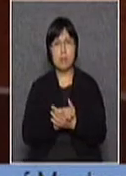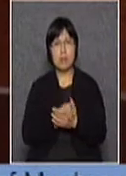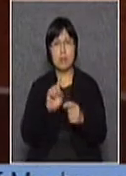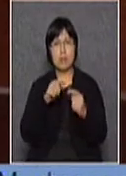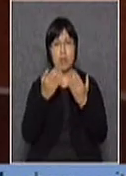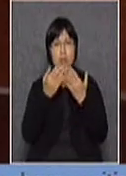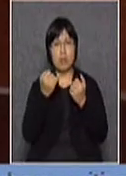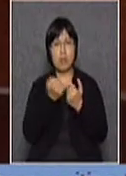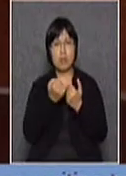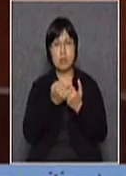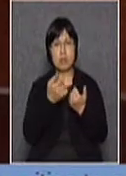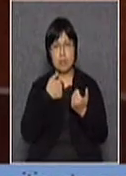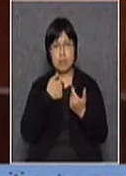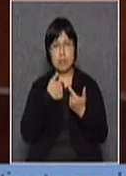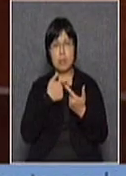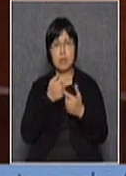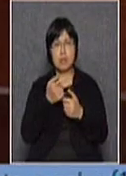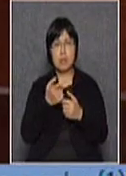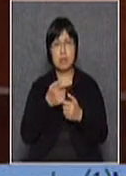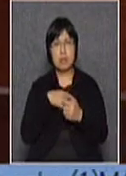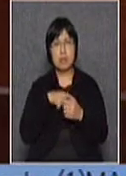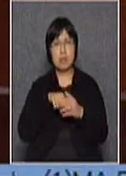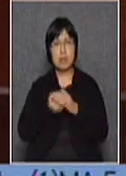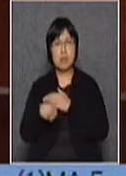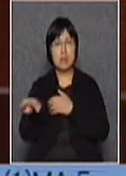呢都要公開即可以奚落我們的特首。